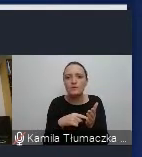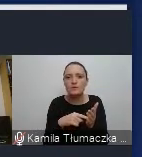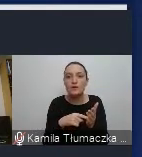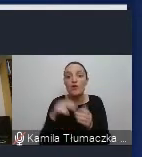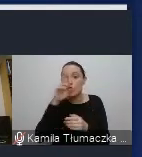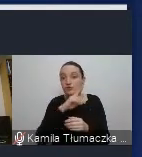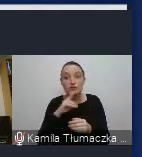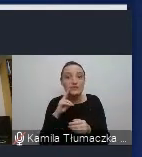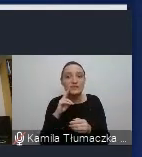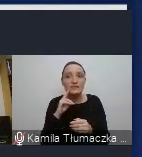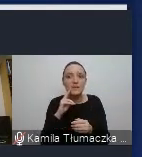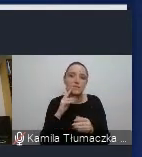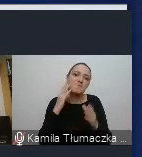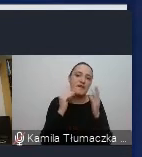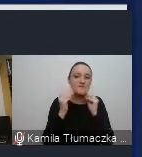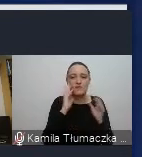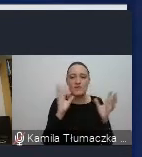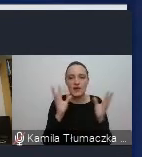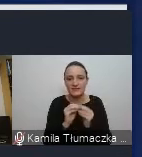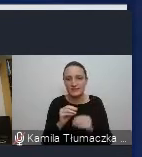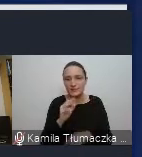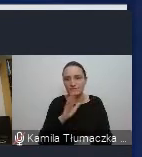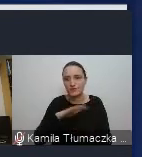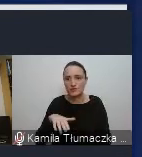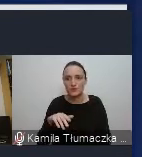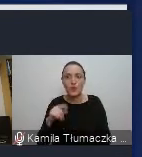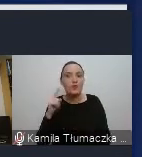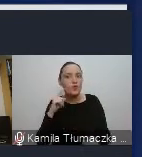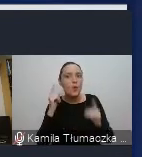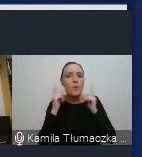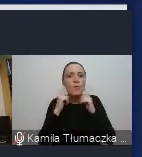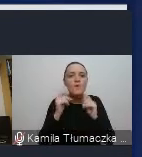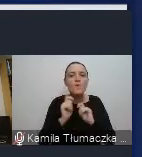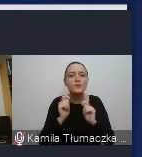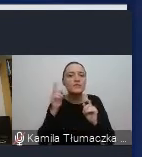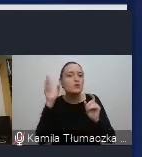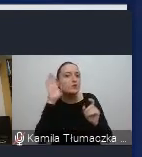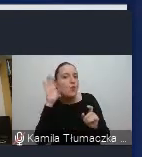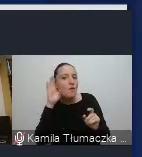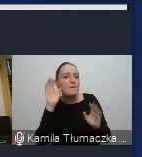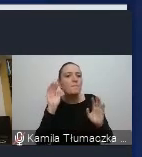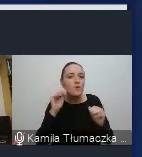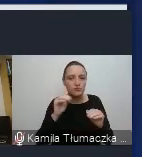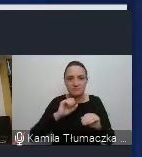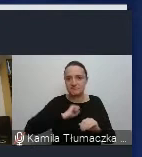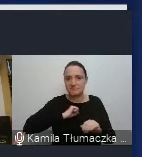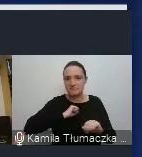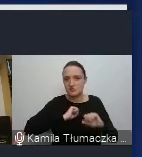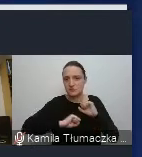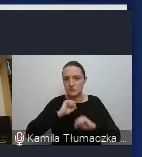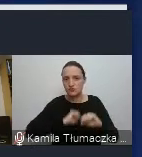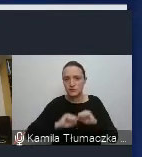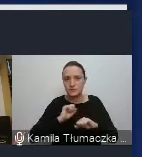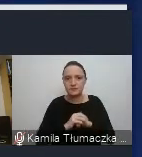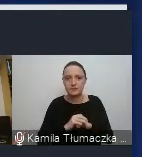rodzicom i rodzice bawią się z dzieckiem, więc możemy te funkcje słuchowe naprawdę w bardzo fajny sposób ćwiczyć. Oprócz